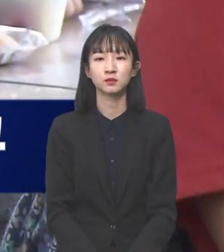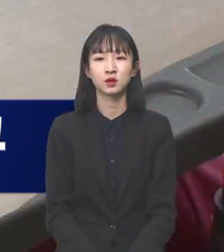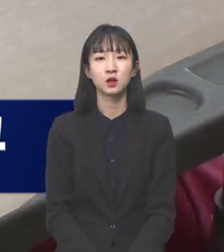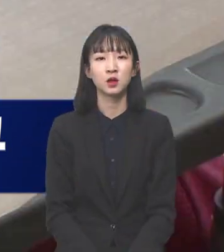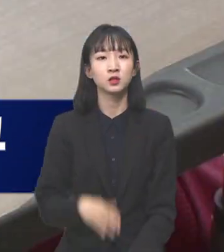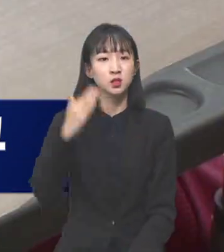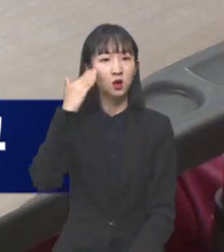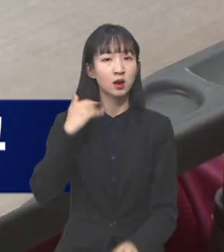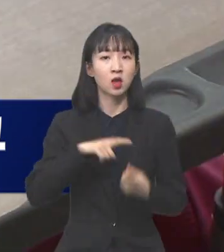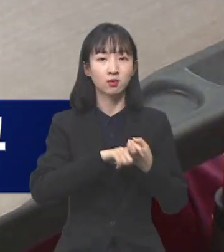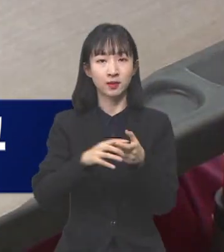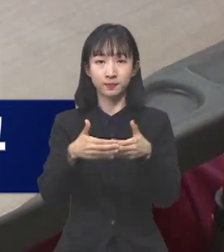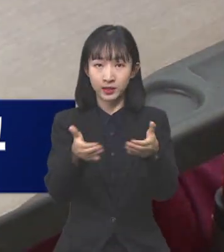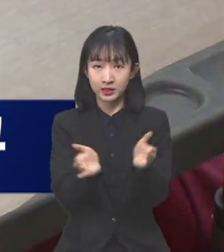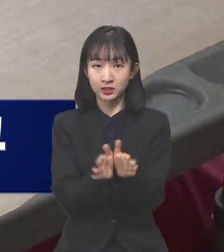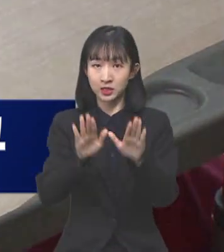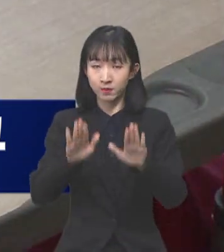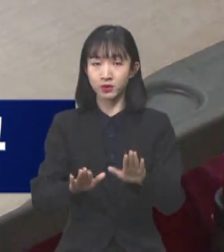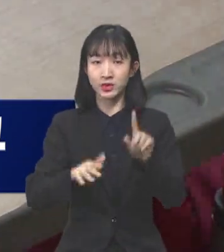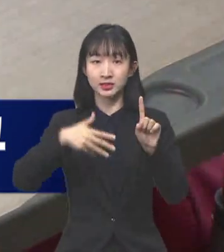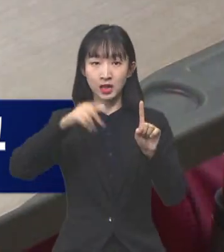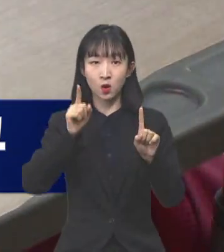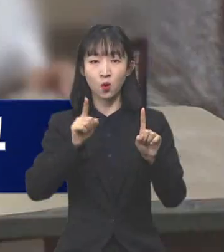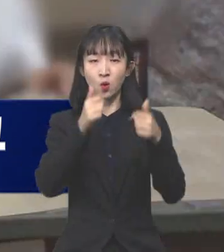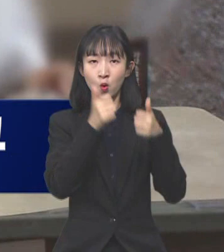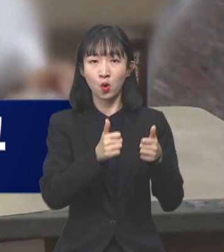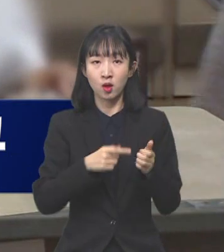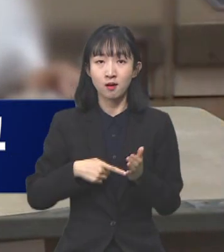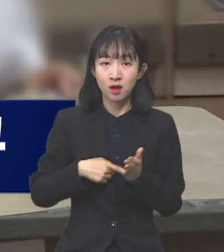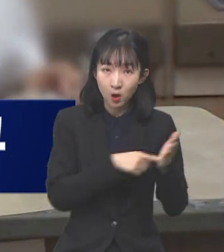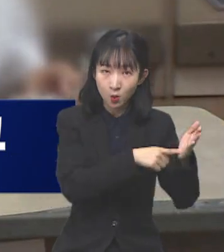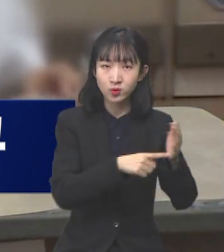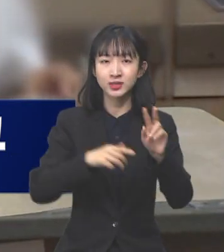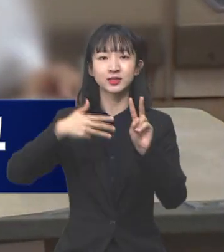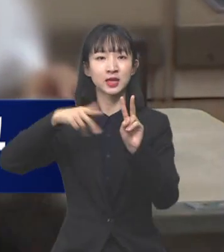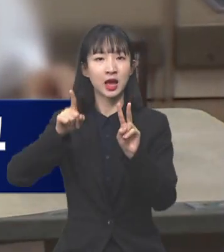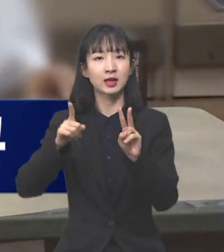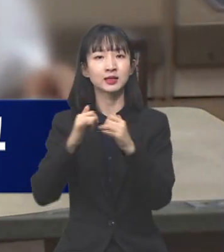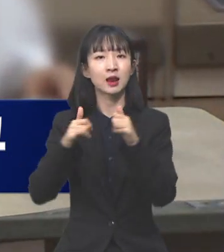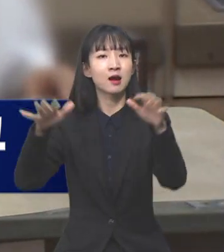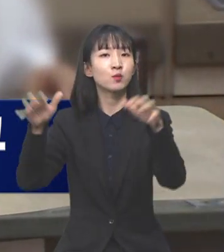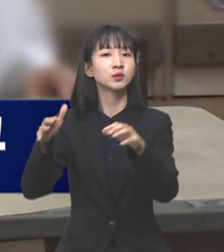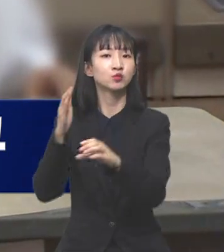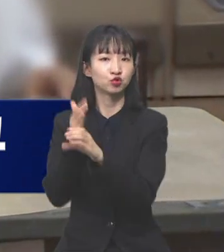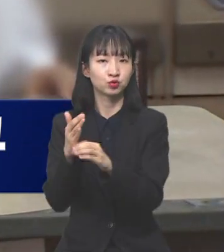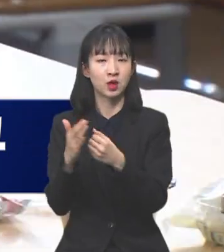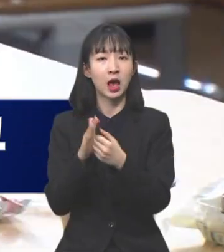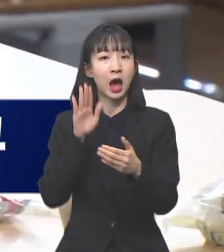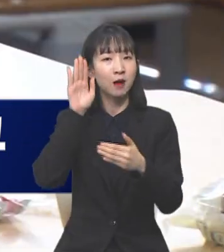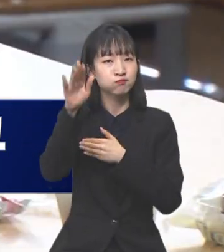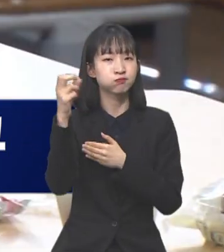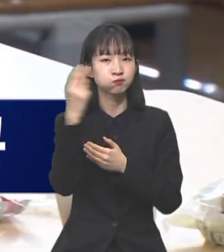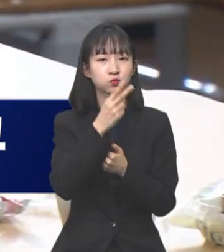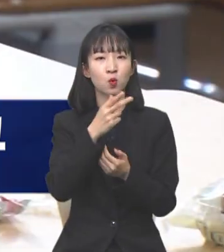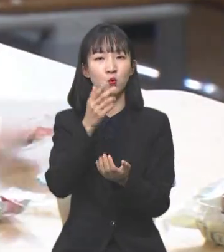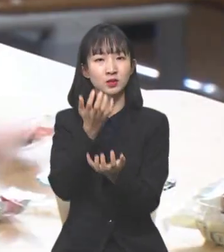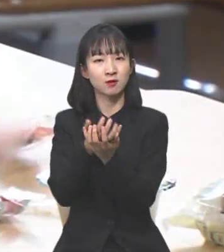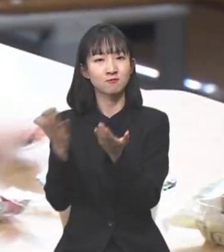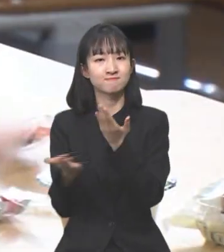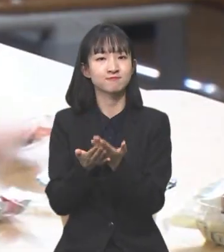정말 총 연합회 는 이번 1차 소장 접수 에요 2차 소송인단 도 모집 중이며 향후 추가 소장을 제출할 것이라고